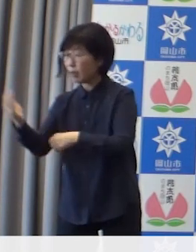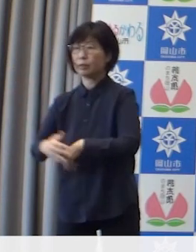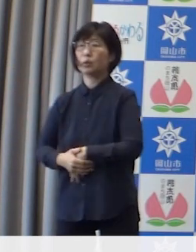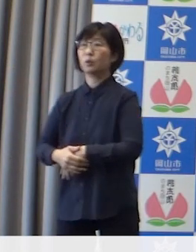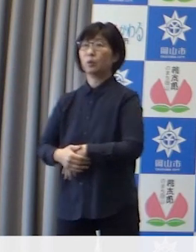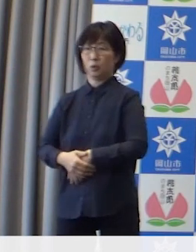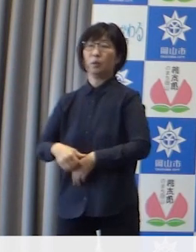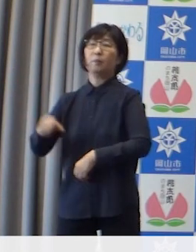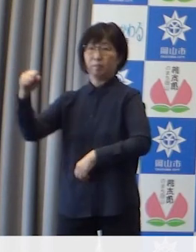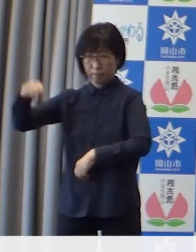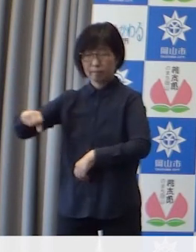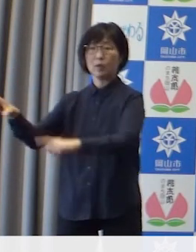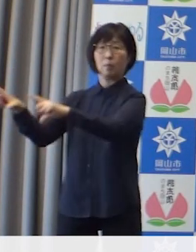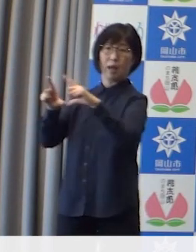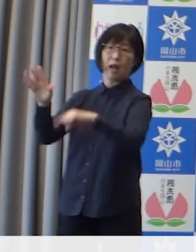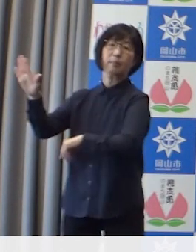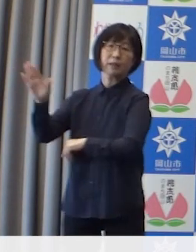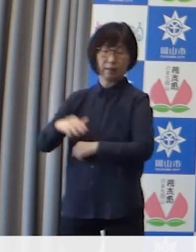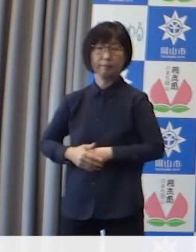ね。